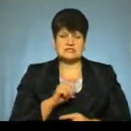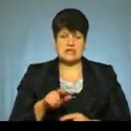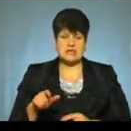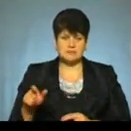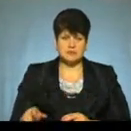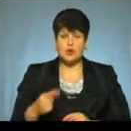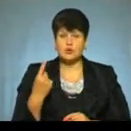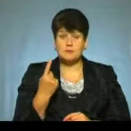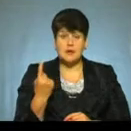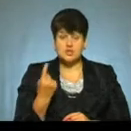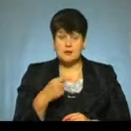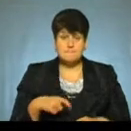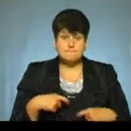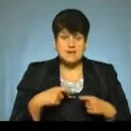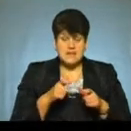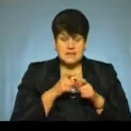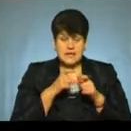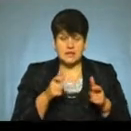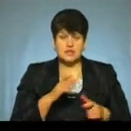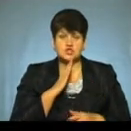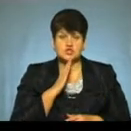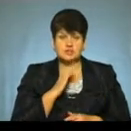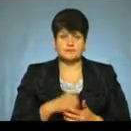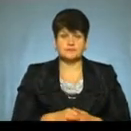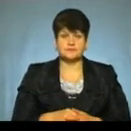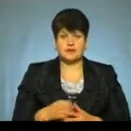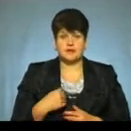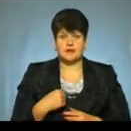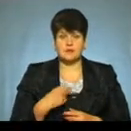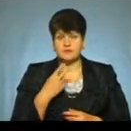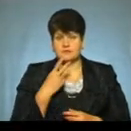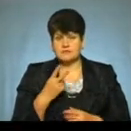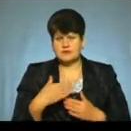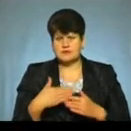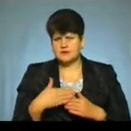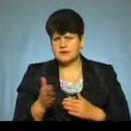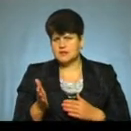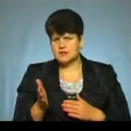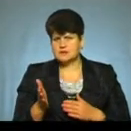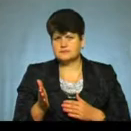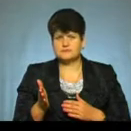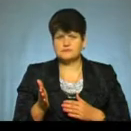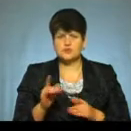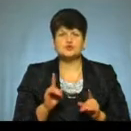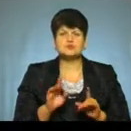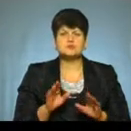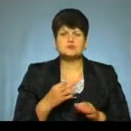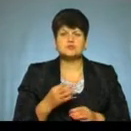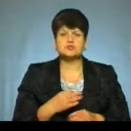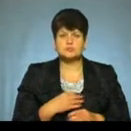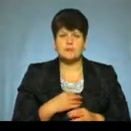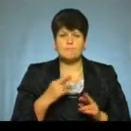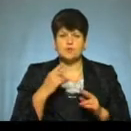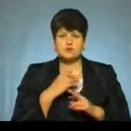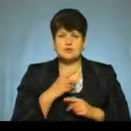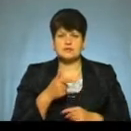каже, одним з перших прибіг на крики жінки. Я побіг, подивився, скільки двері відкриті. Ну, що таке, скажи?